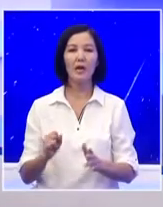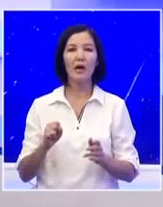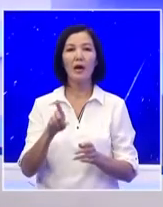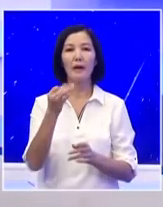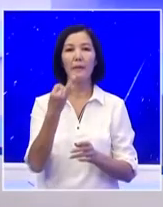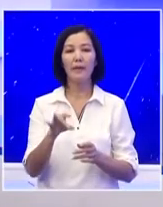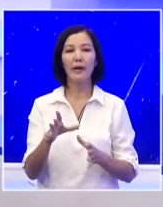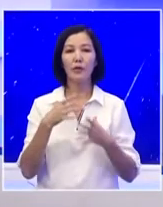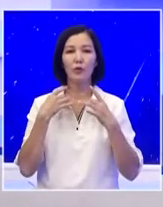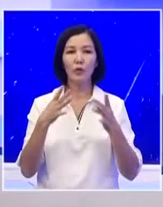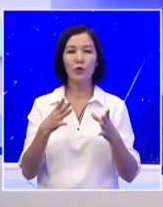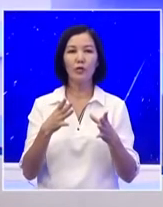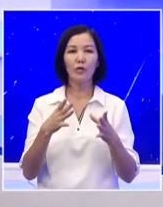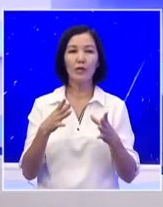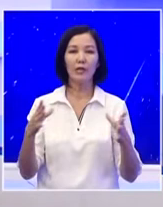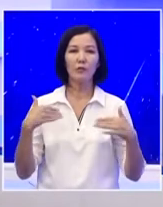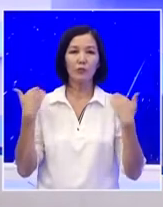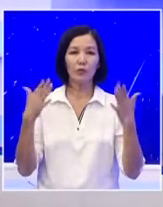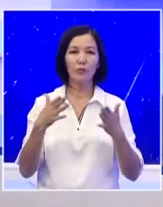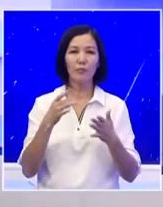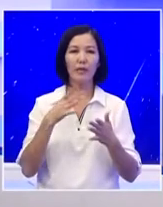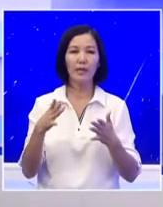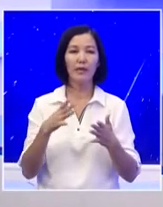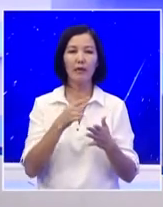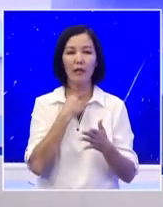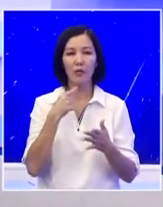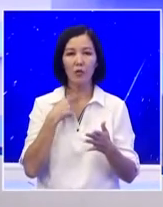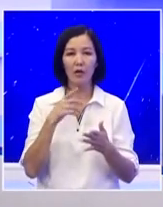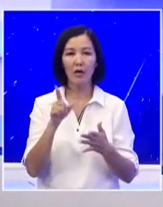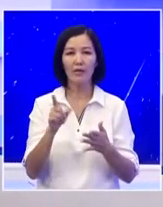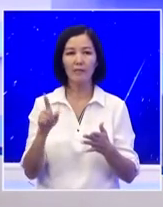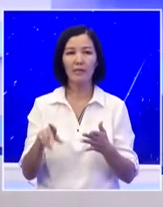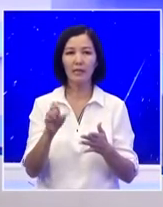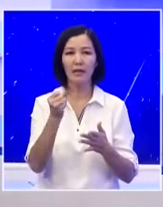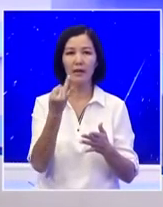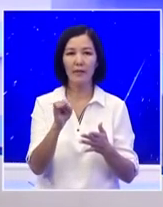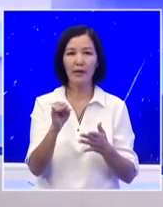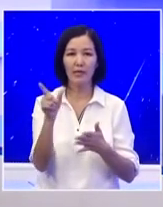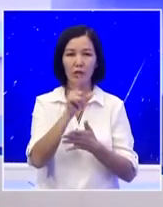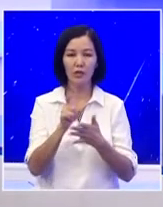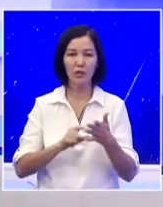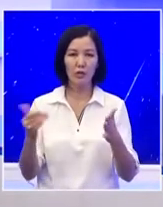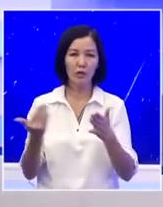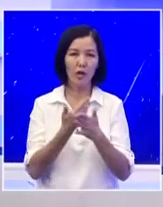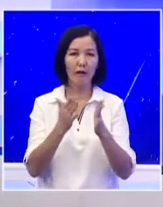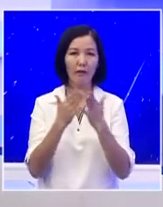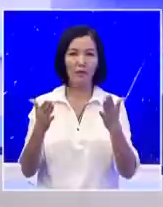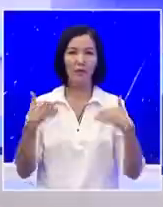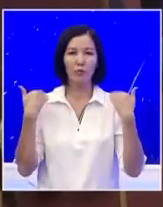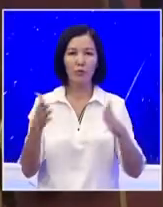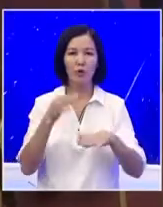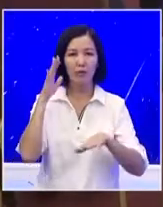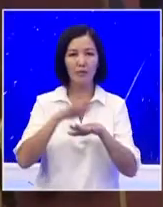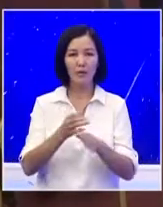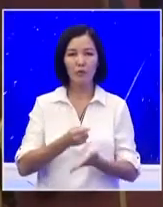Абай күндегі тұсаукесер мерекеге орай Талдықорғанда адамзаттың абай атты жыр жинағының тұсауы кесілді. Игі іс облыс әкімінің қолдауымен